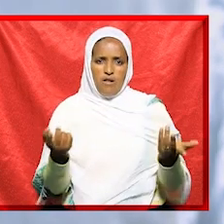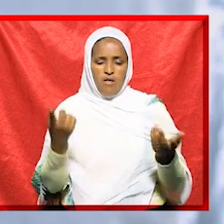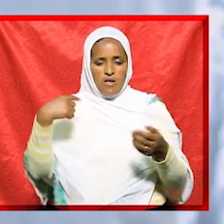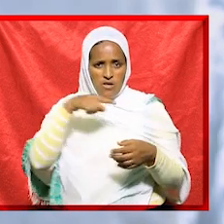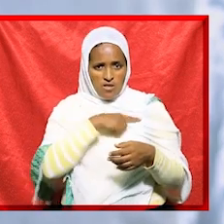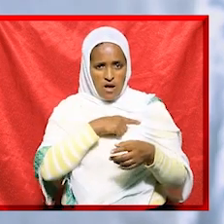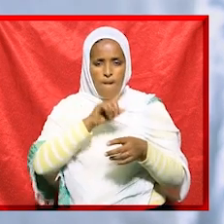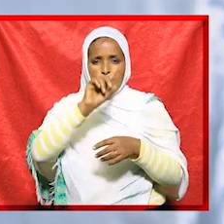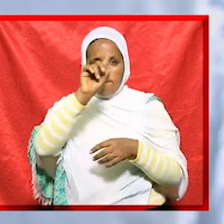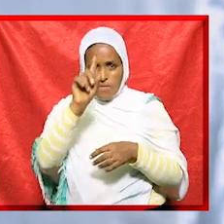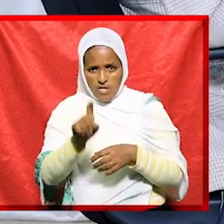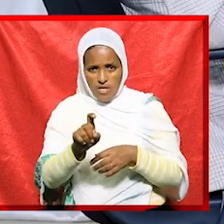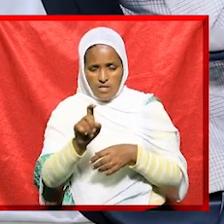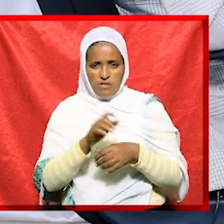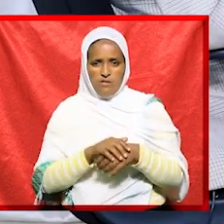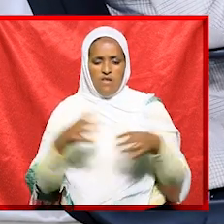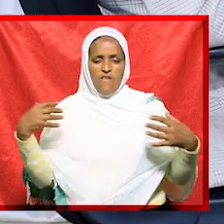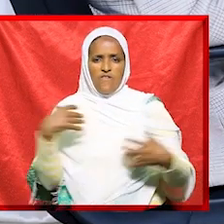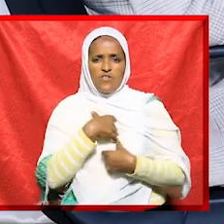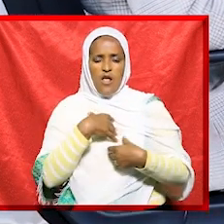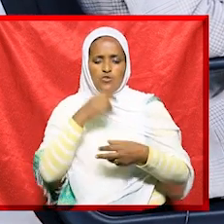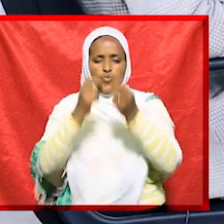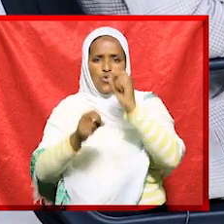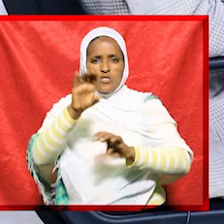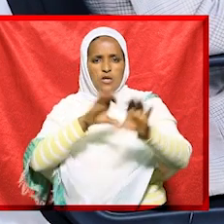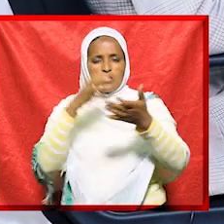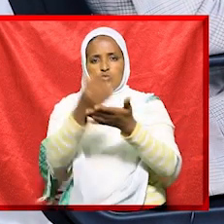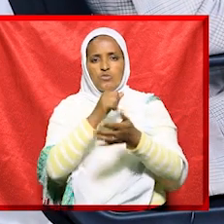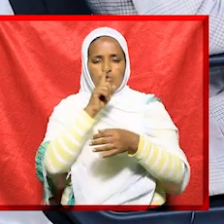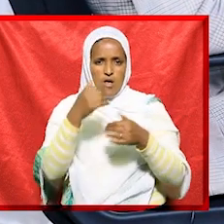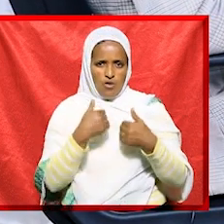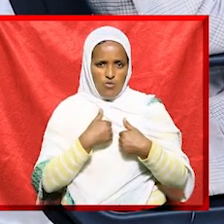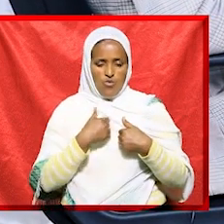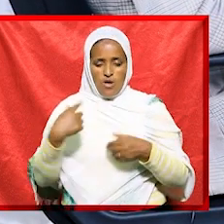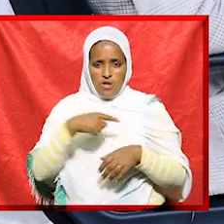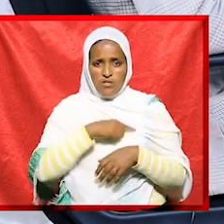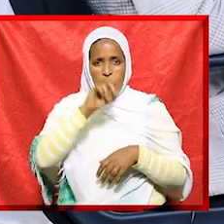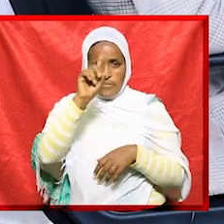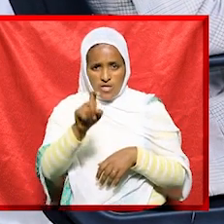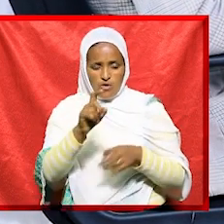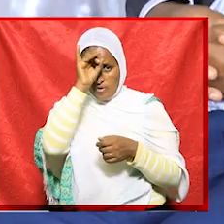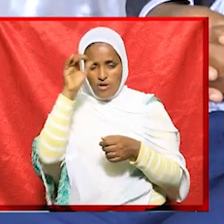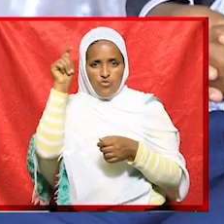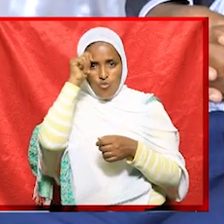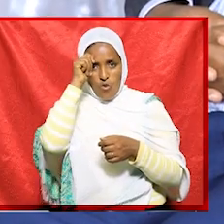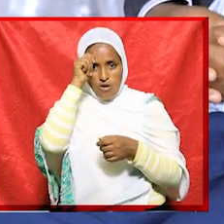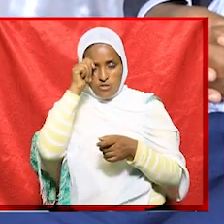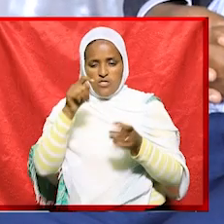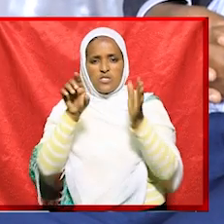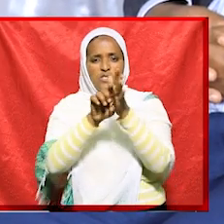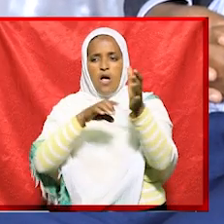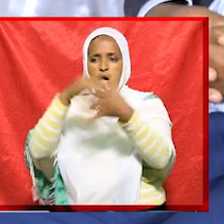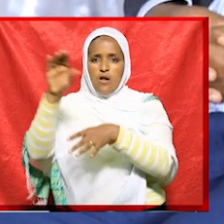ሄኮት ህዝቡ ሊጠይቅ ይገባል እኛ መጠየቅን ፍርሃት እንደ ወንጀል አድርገን እየወሰድነው ነው ያለን እንደው